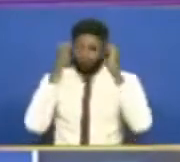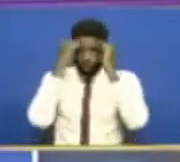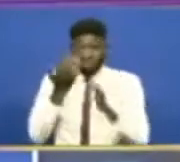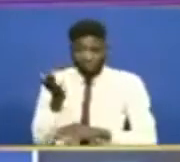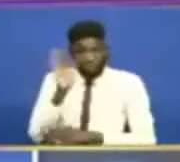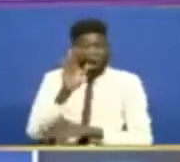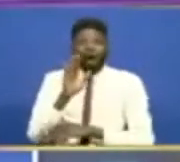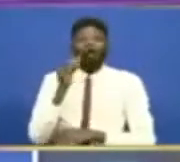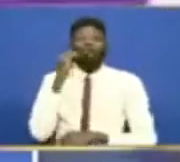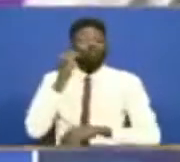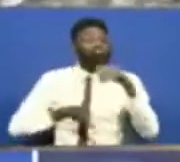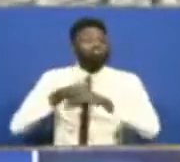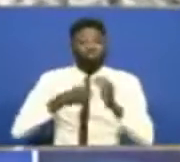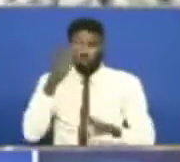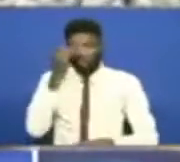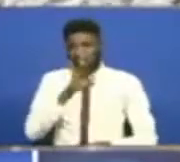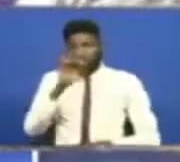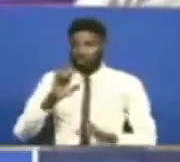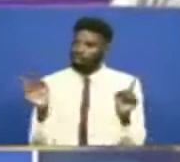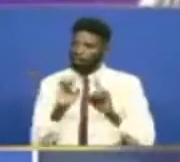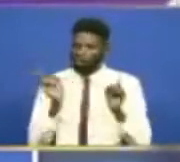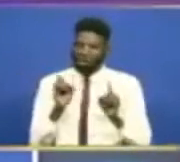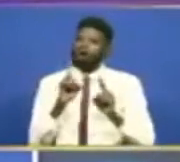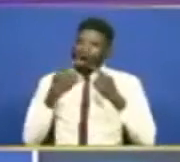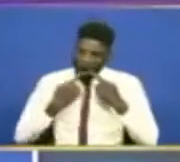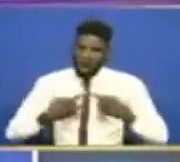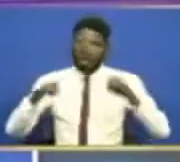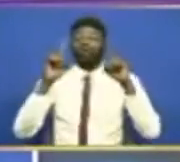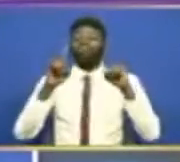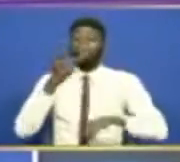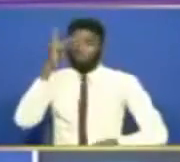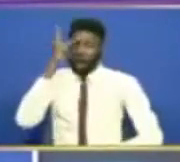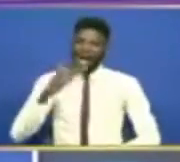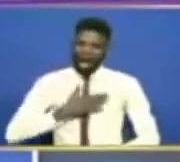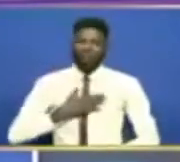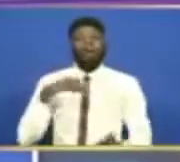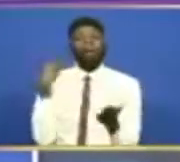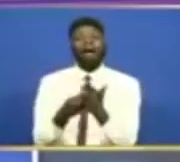fee. Nataka uliseme hilo, wazazi wetu hawana pesa.